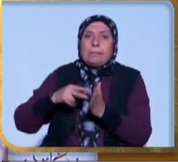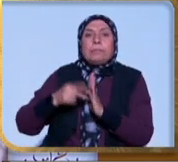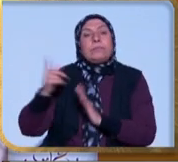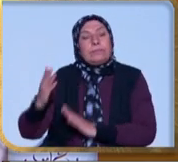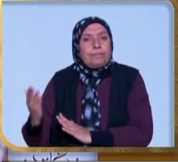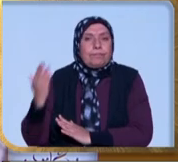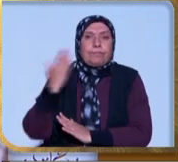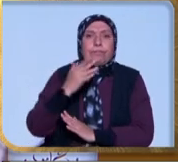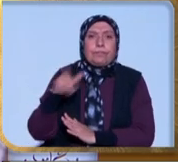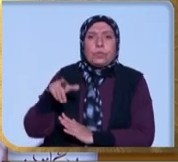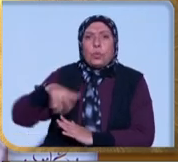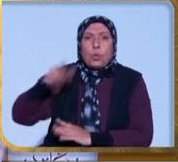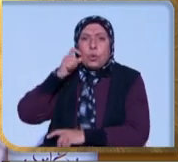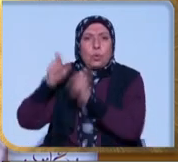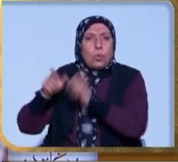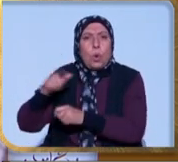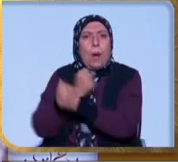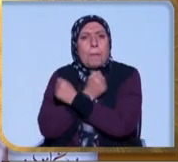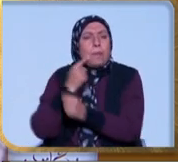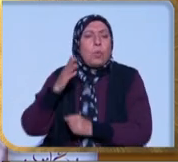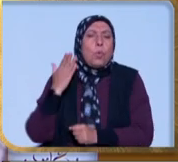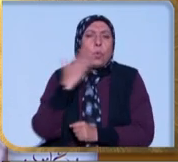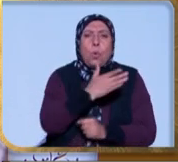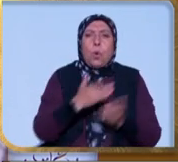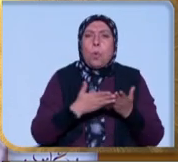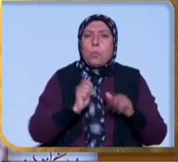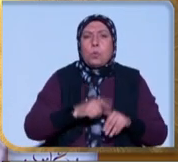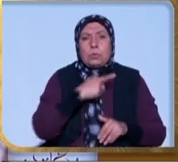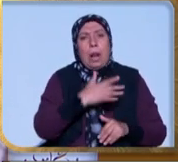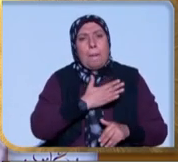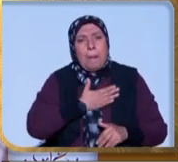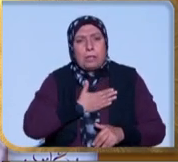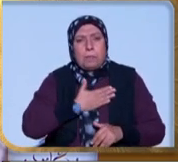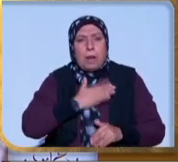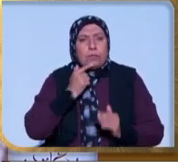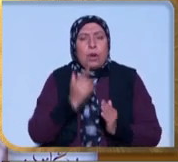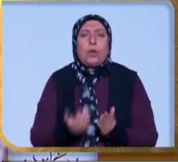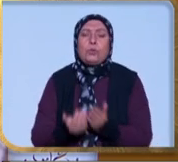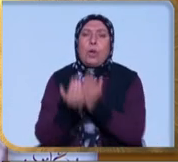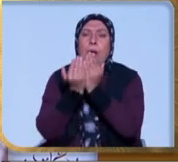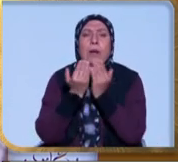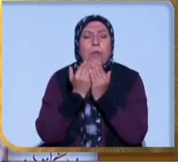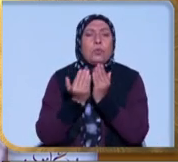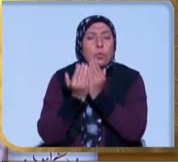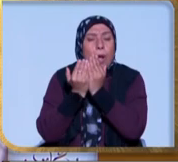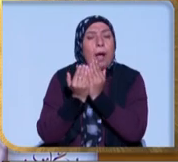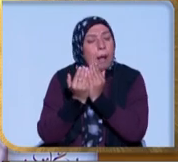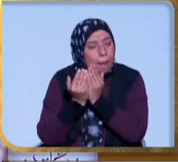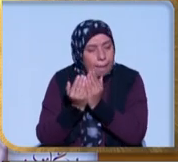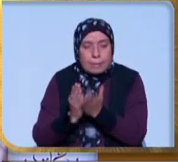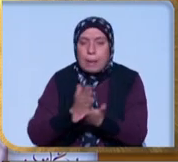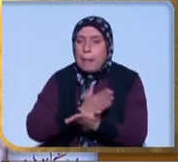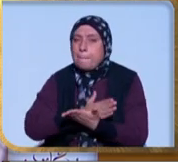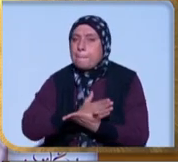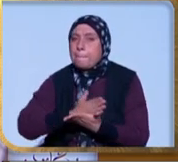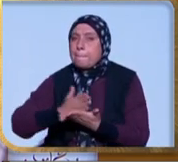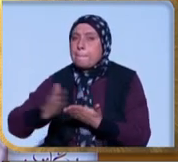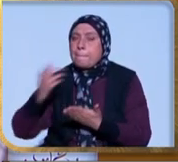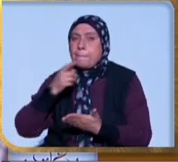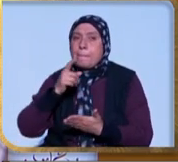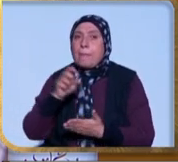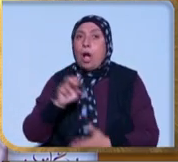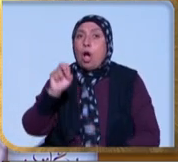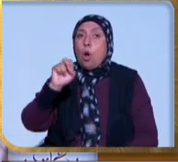موسى، فلما استجاب الله دعوة نبيه موسى وكشف عنهم الرجز، كشف عنهم العذاب وهو عذاب